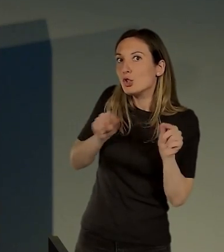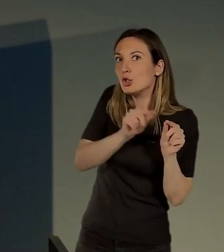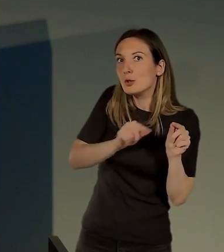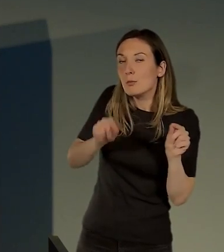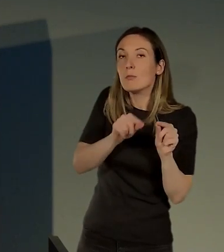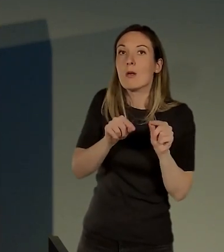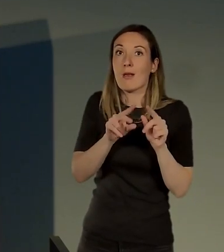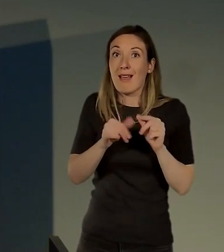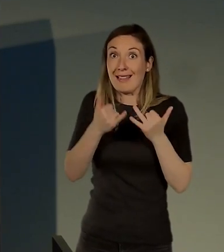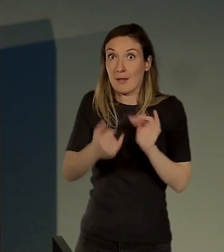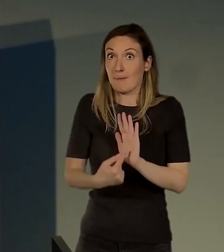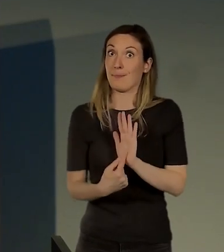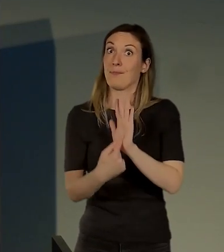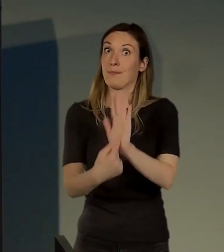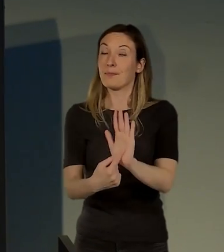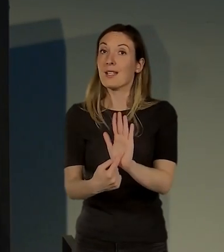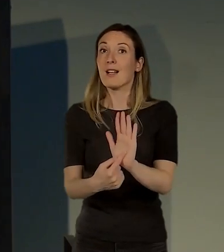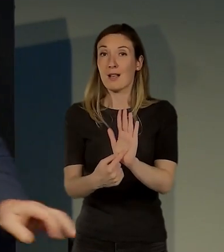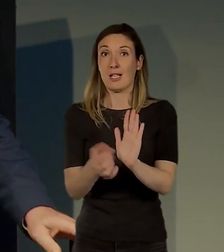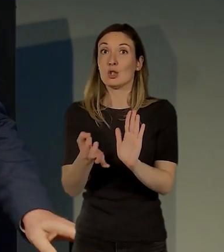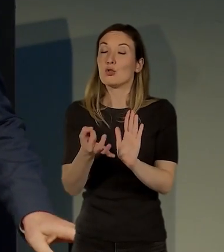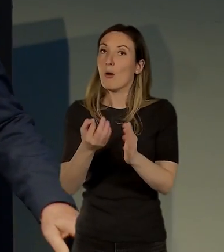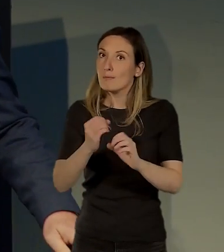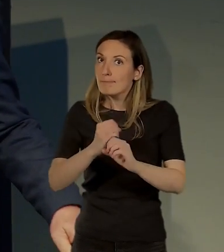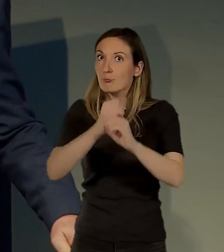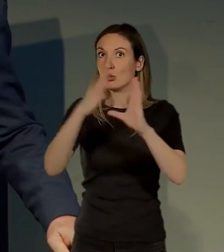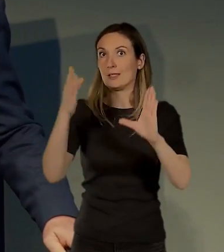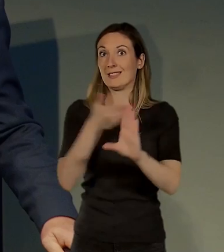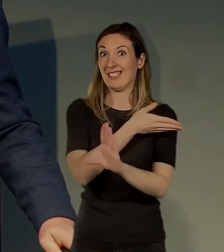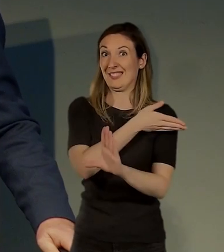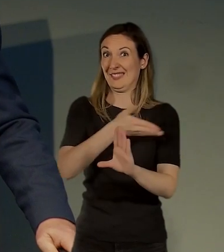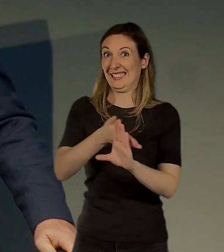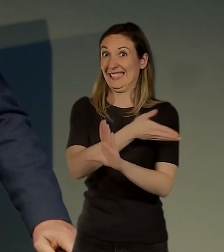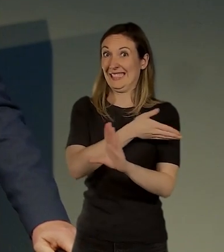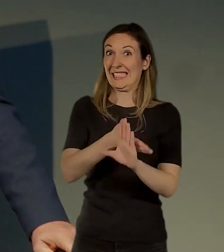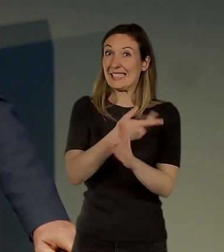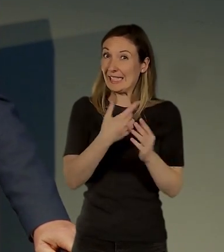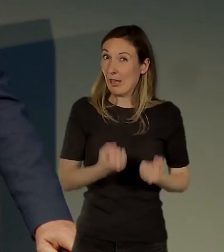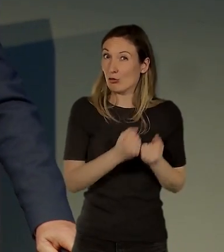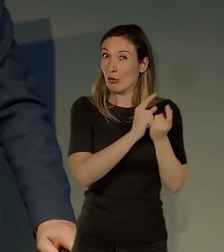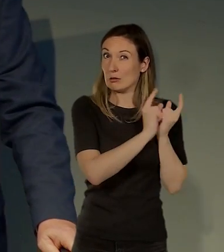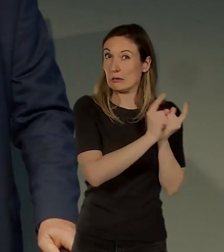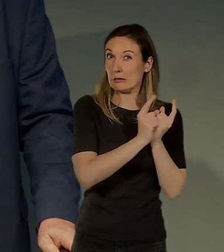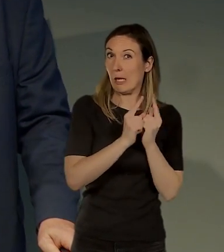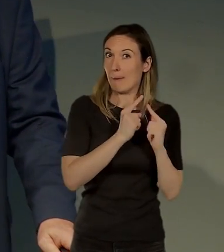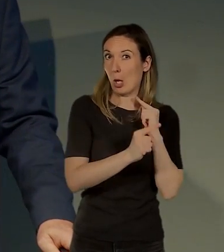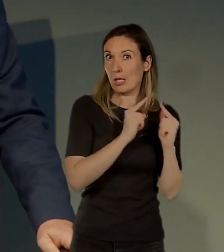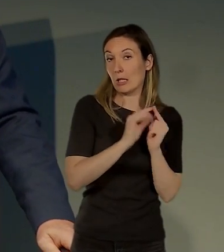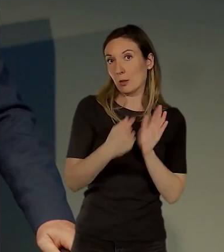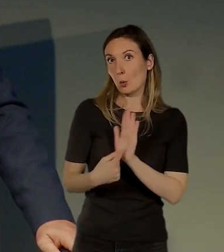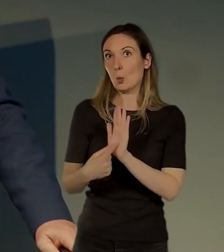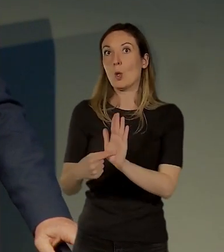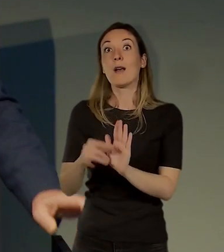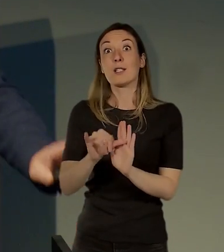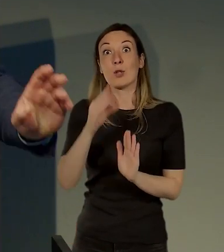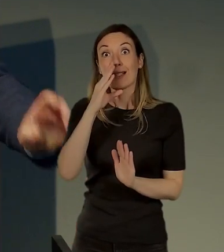kuchyně toho poměrně složitého politického uspořádání. Tak Adama, jestli se dívá, tak